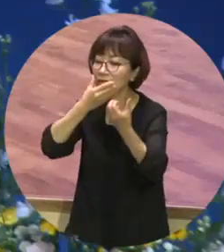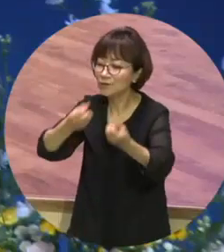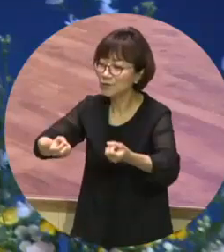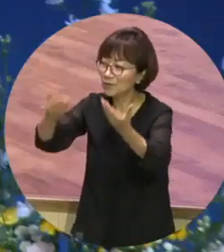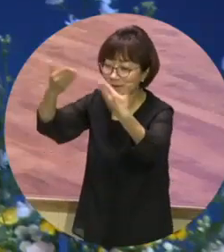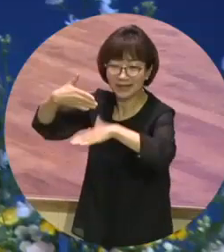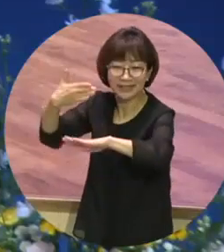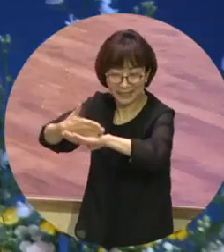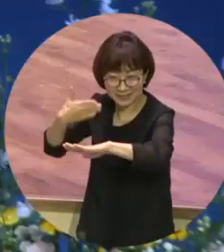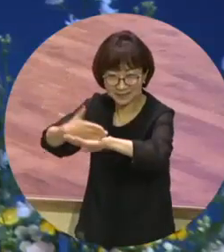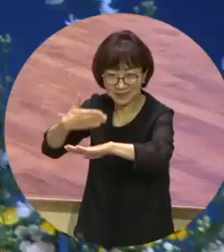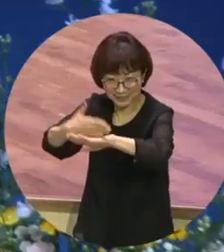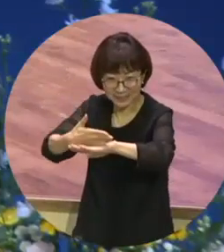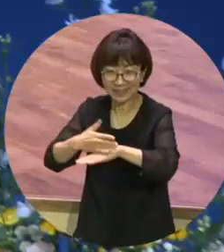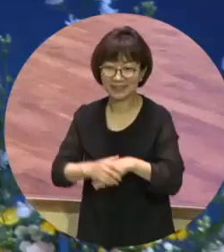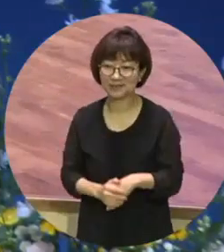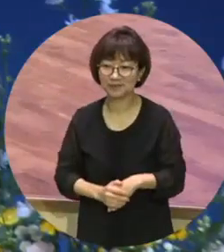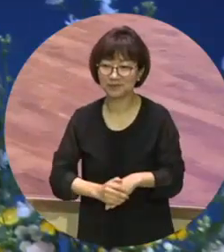감사하라.